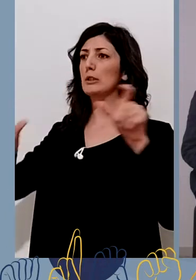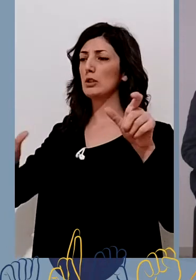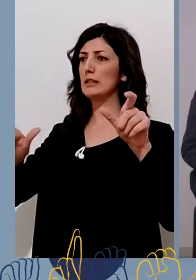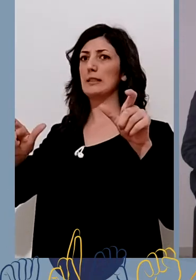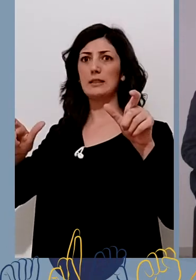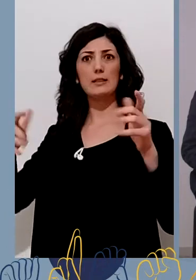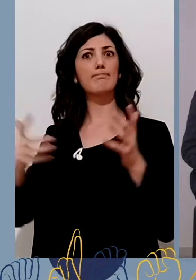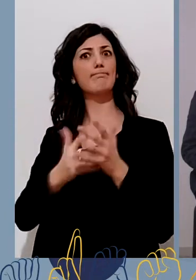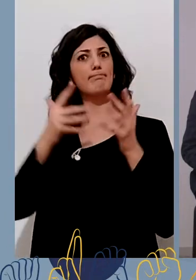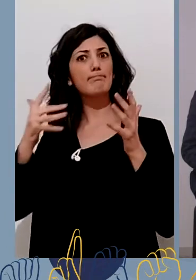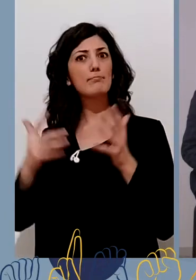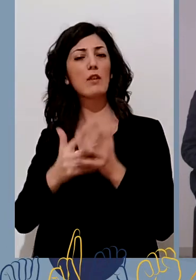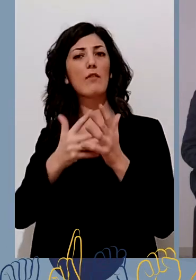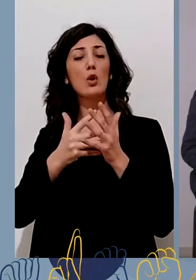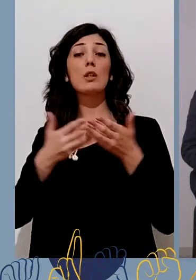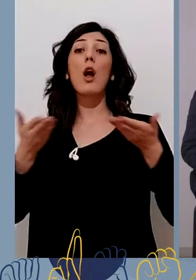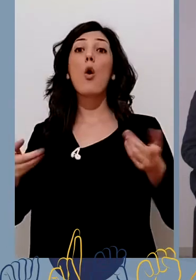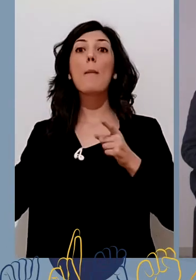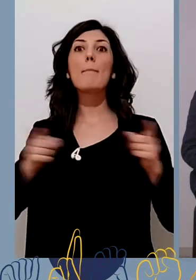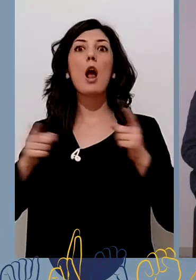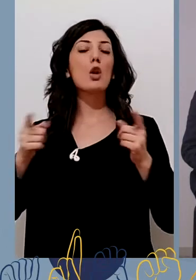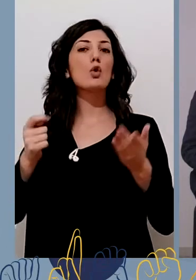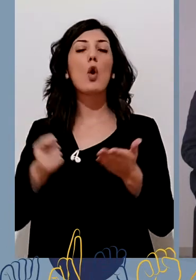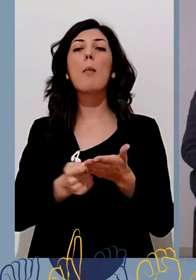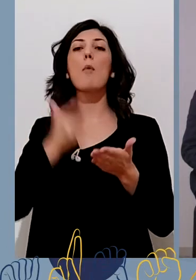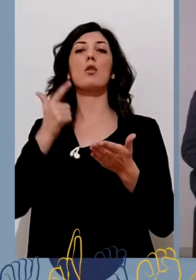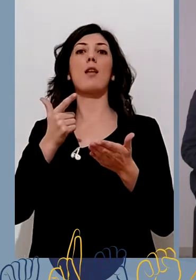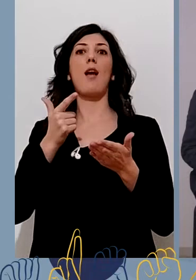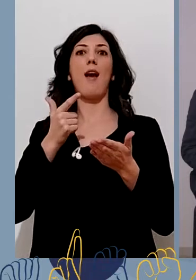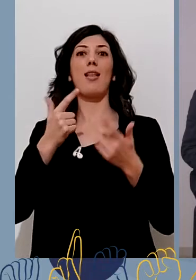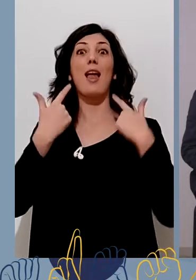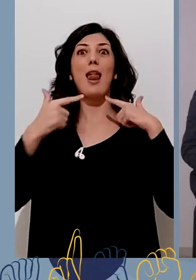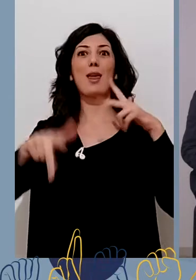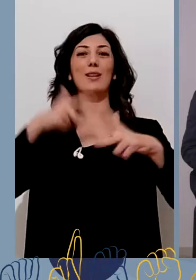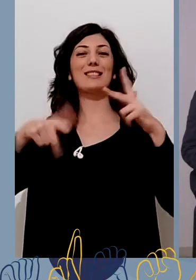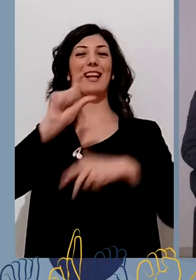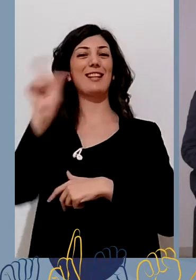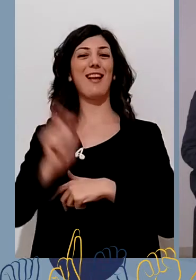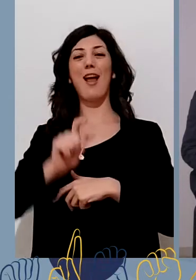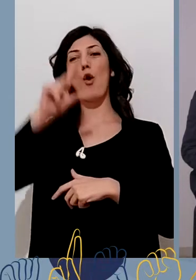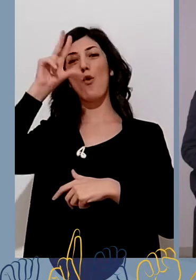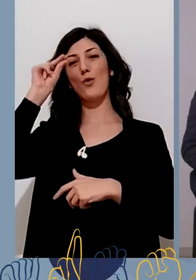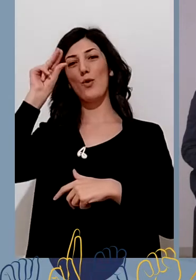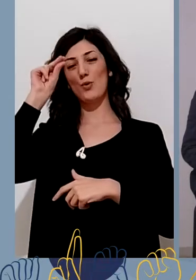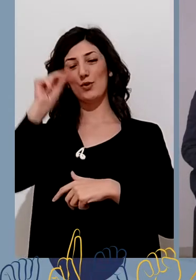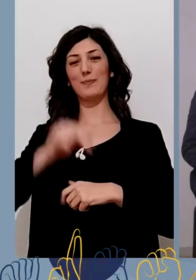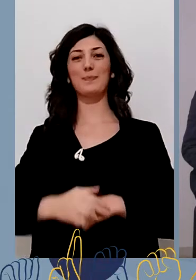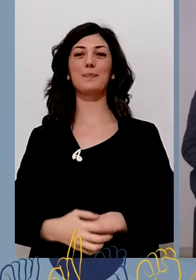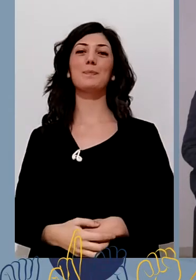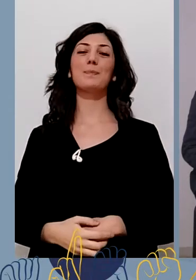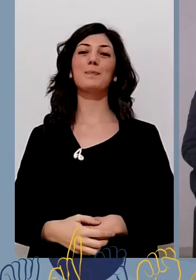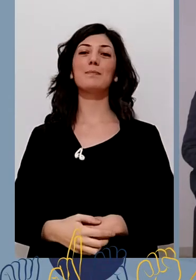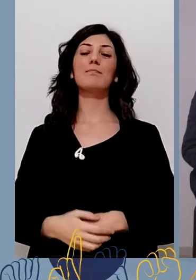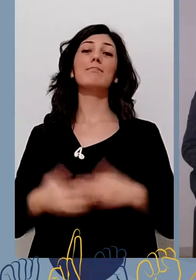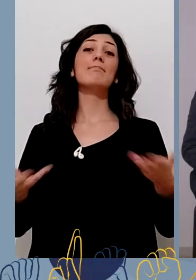importante conoscere la lingua italiana dei segni. E infatti vorrei subito iniziare